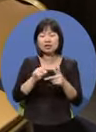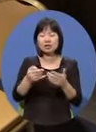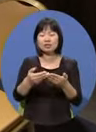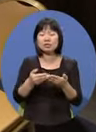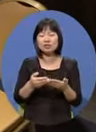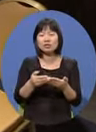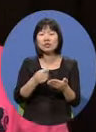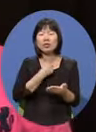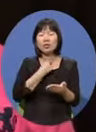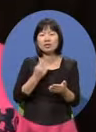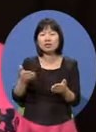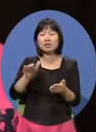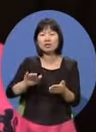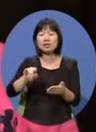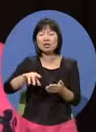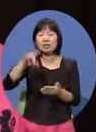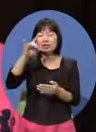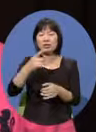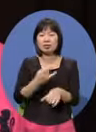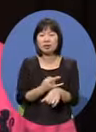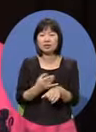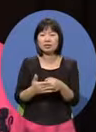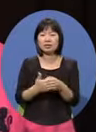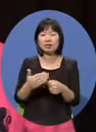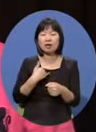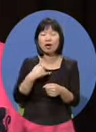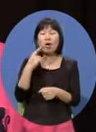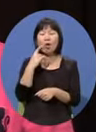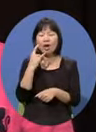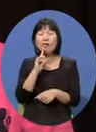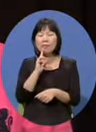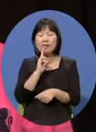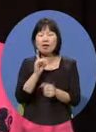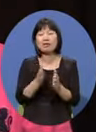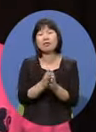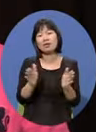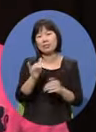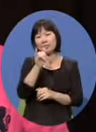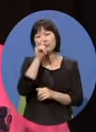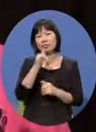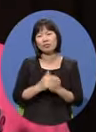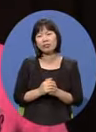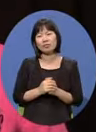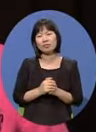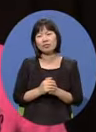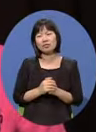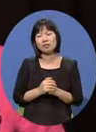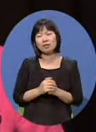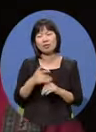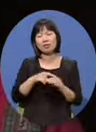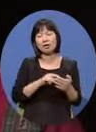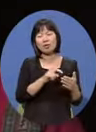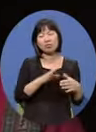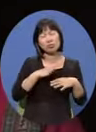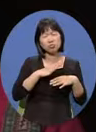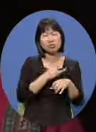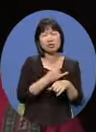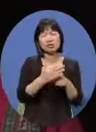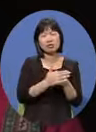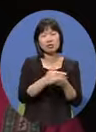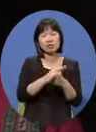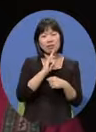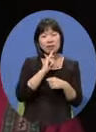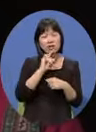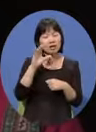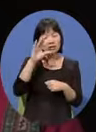좀 해줬으면 했는데 그렇게 처음에 그렇게 하다 보니까 제가 거짓말을 하게 된 거예요. 워낙 무서우니까 마음속에서. 그런 얘기를